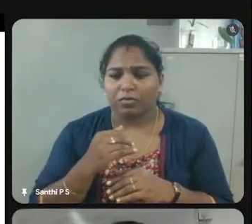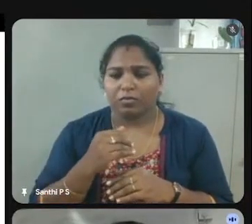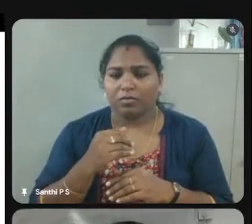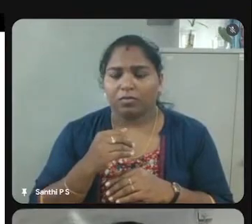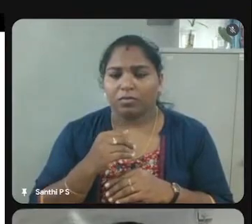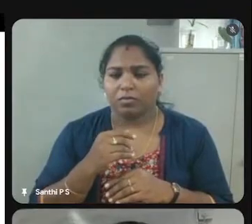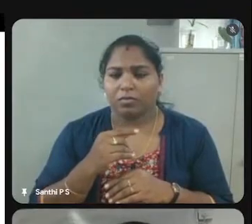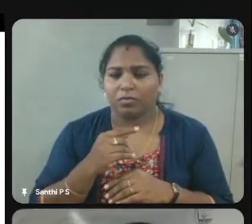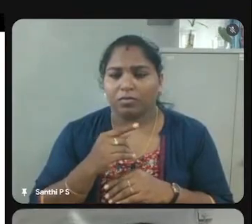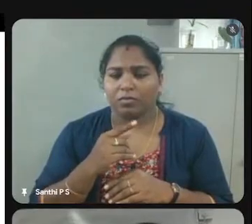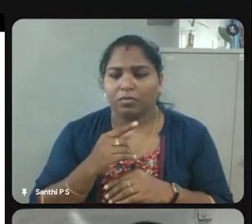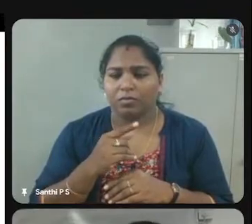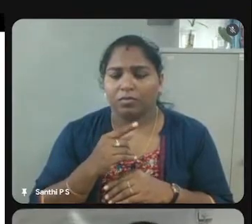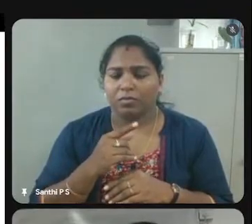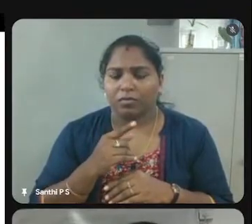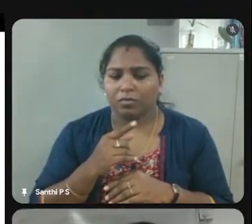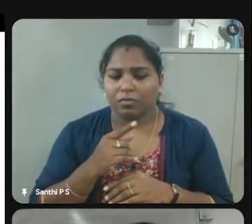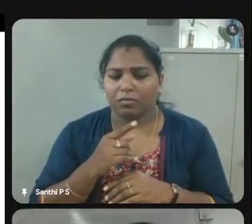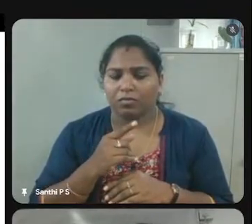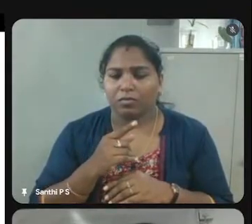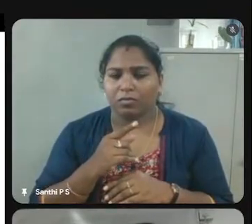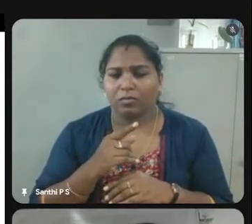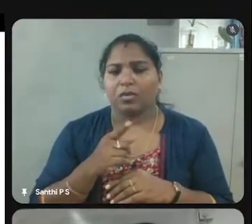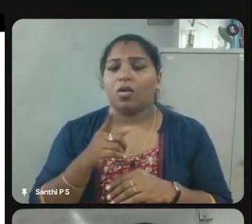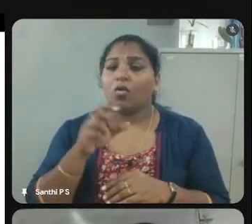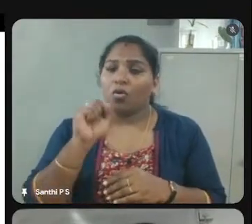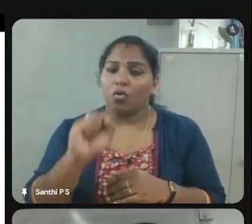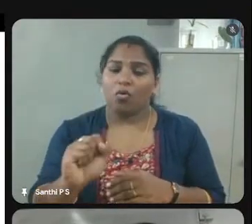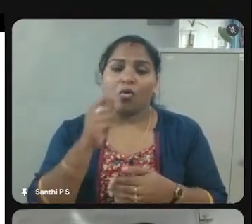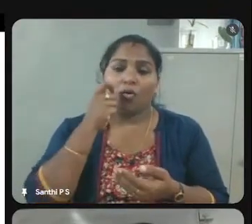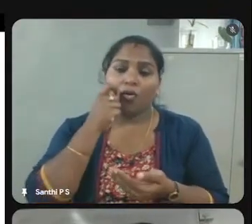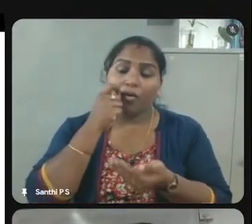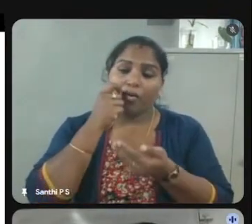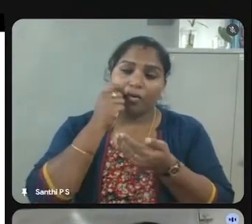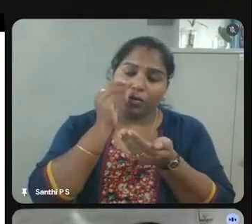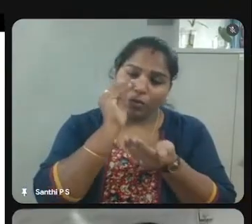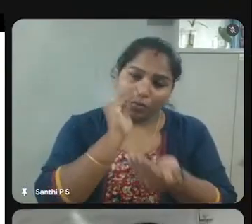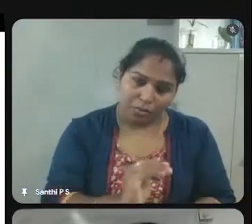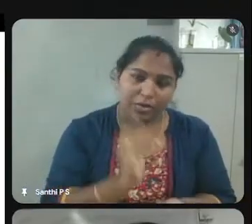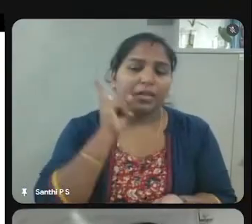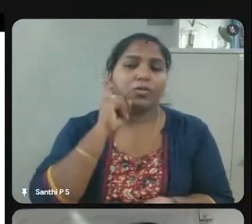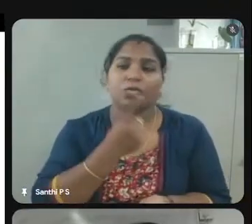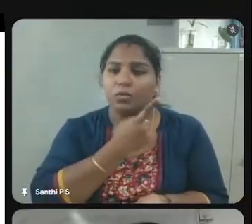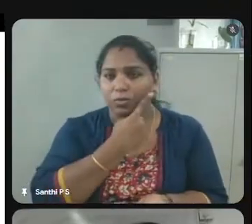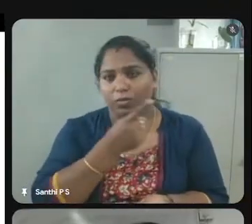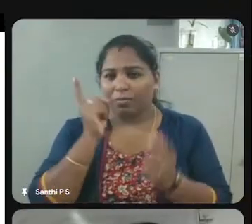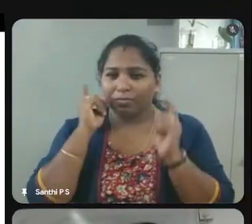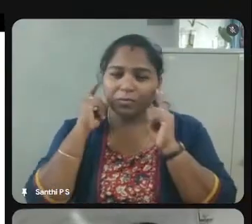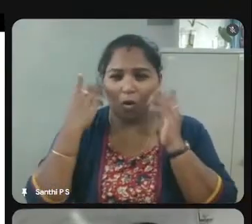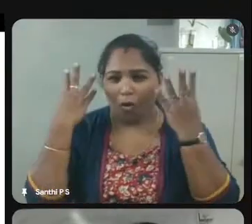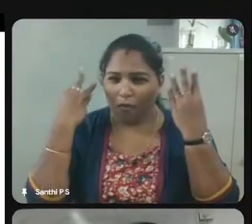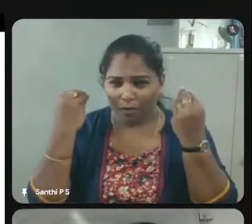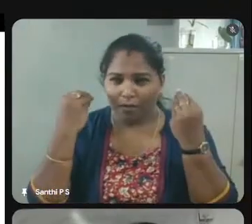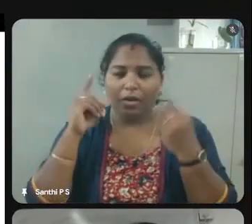വയസ്സുള്ള 100% ബയലാട്രൽ ഹിയറിംഗ് ഡിഫക്റ്റ് ഉള്ള കുട്ടിയുടെ മാതാവാണ്. ഓക്കെ. അവള് 1